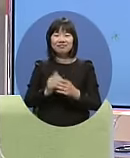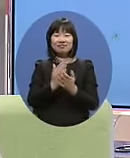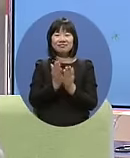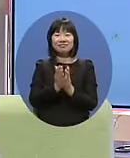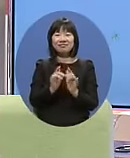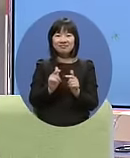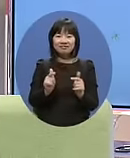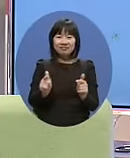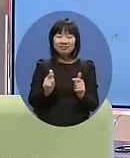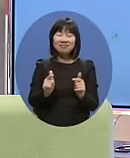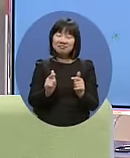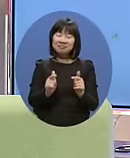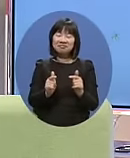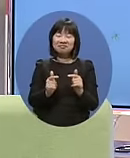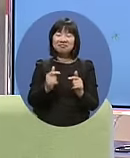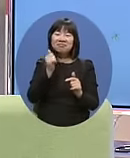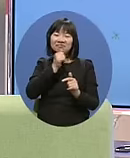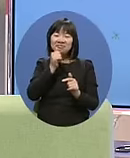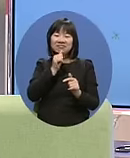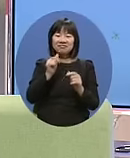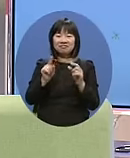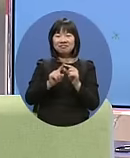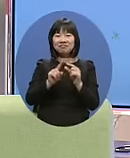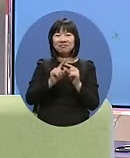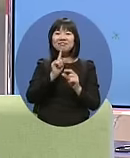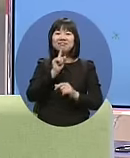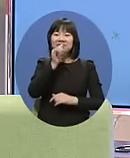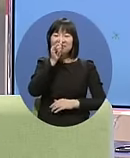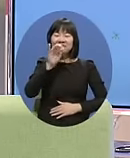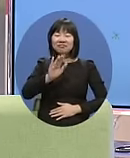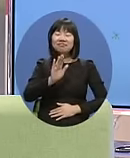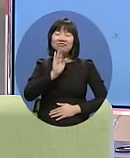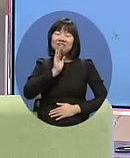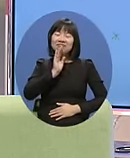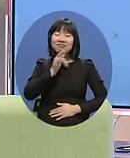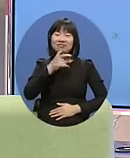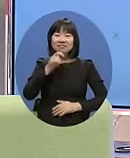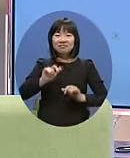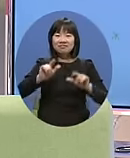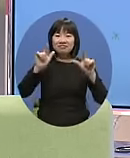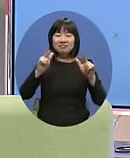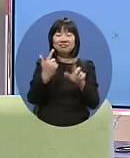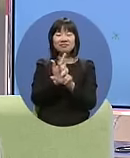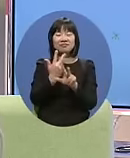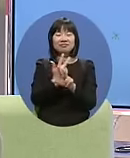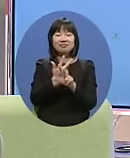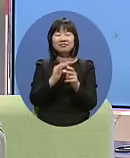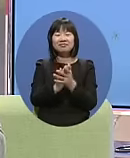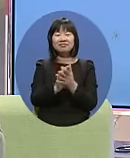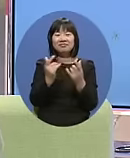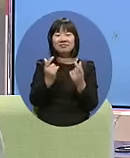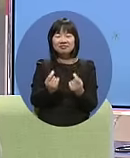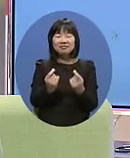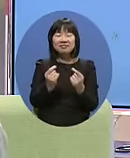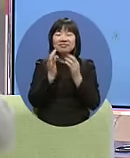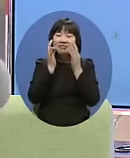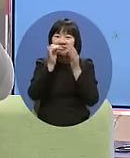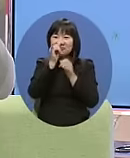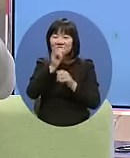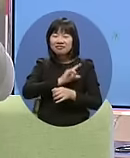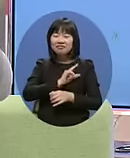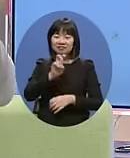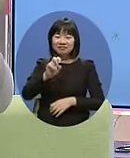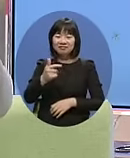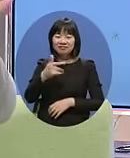휴식어가 있지만 매주 수요일만큼은 정말 좋은 아빠, 네. 친구 같은 아빠가 되기 위해서 노력하는 민재 아빠 김영규입니다. 민재야,